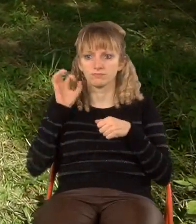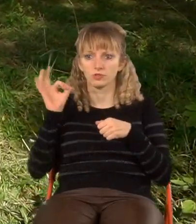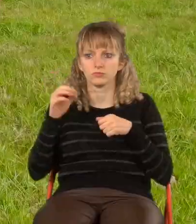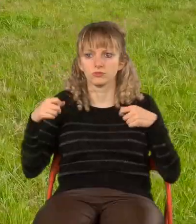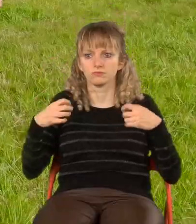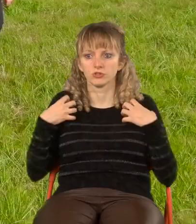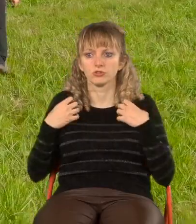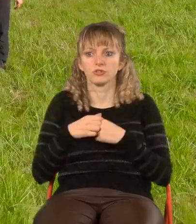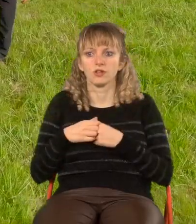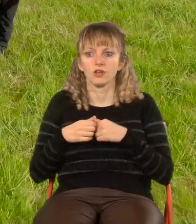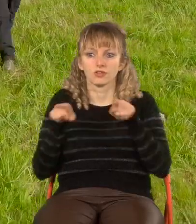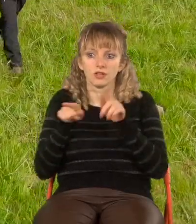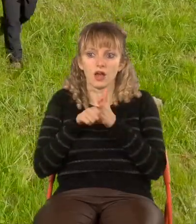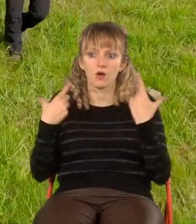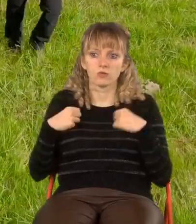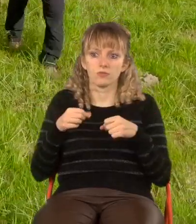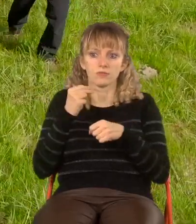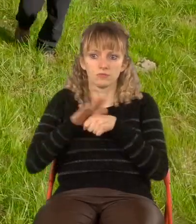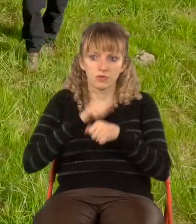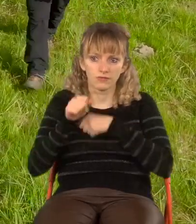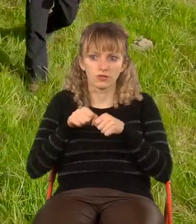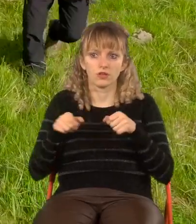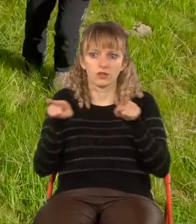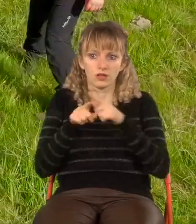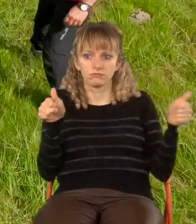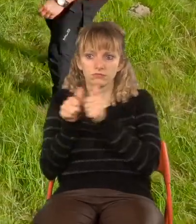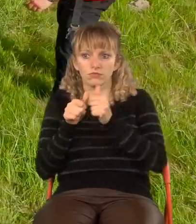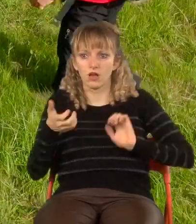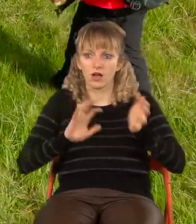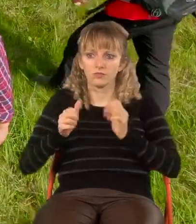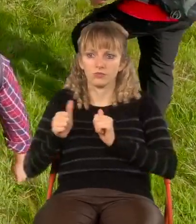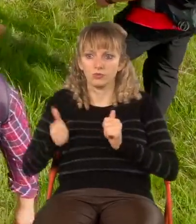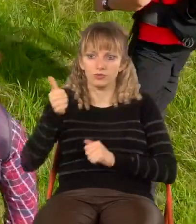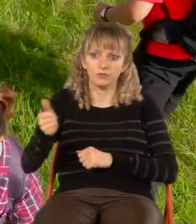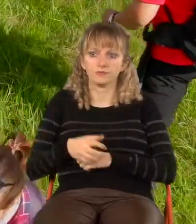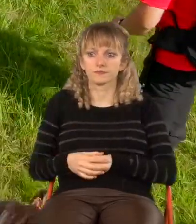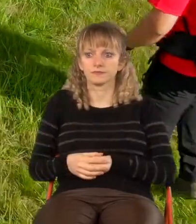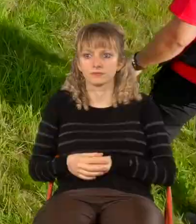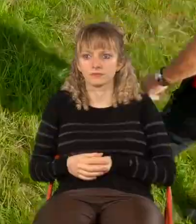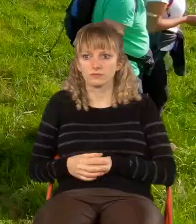rewelacyjnym przeżyciem zarówno dla osoby niepełnosprawnej, jak i asystenta turystycznego.